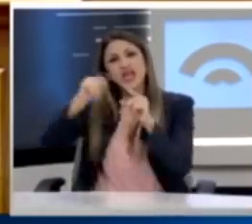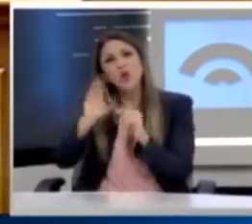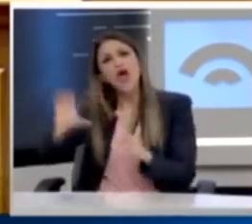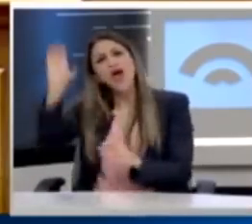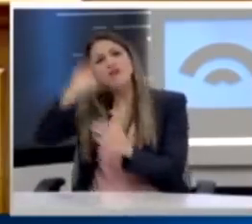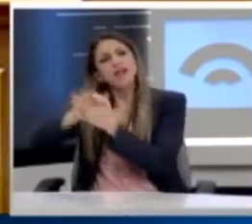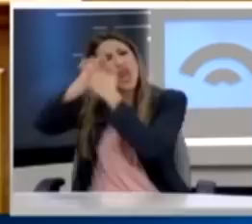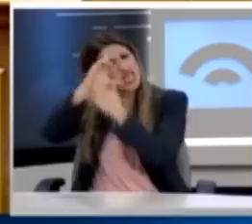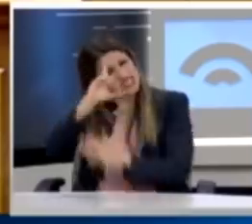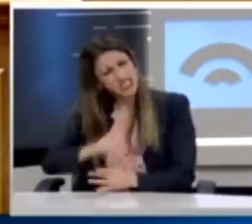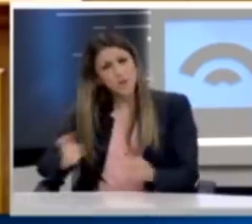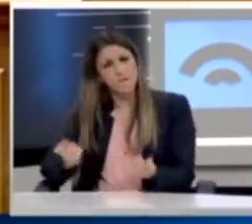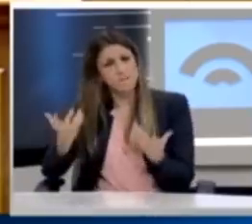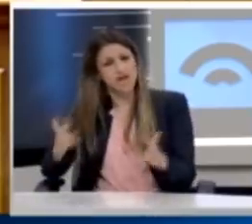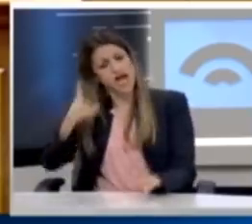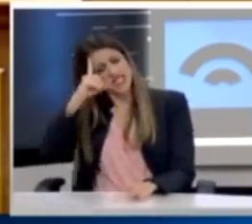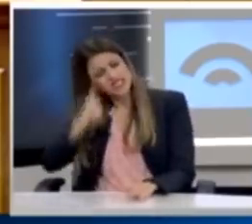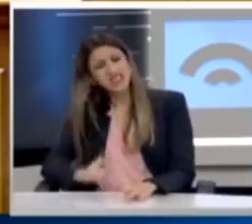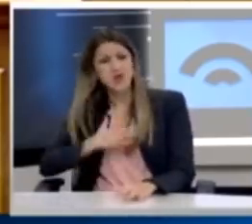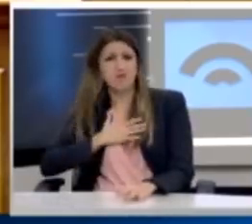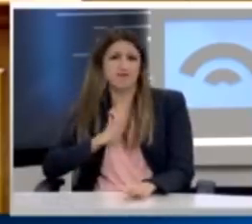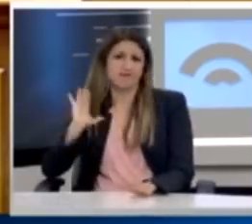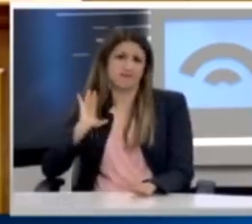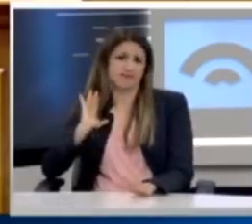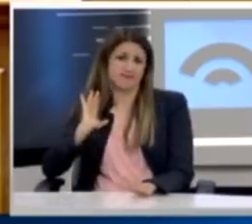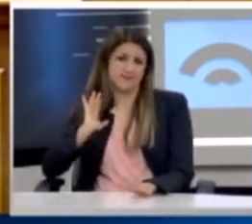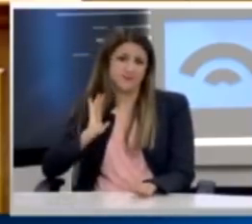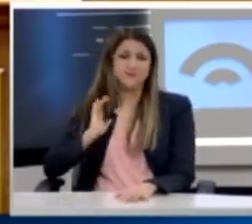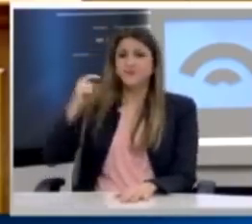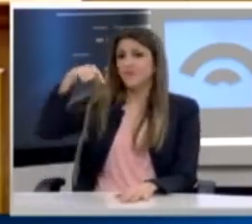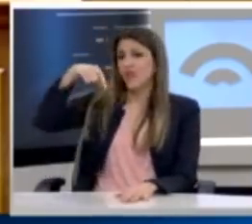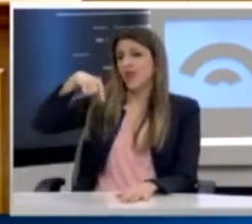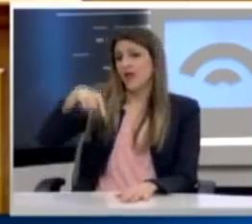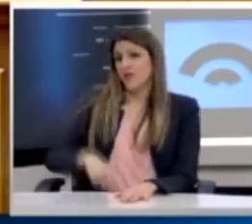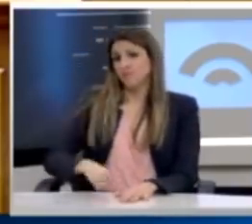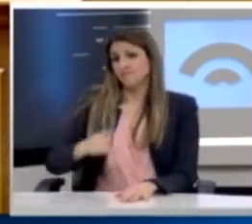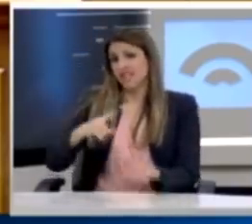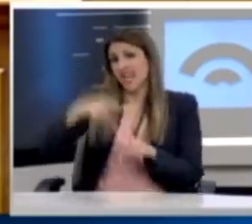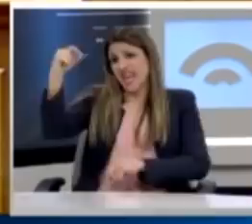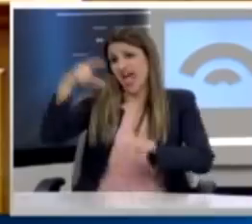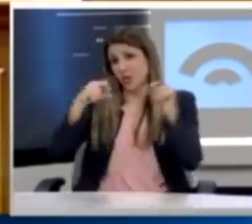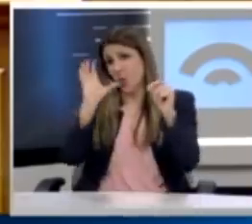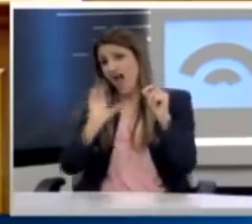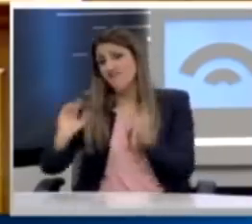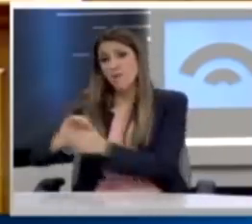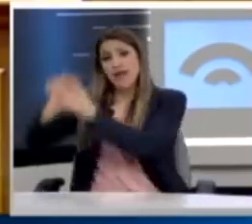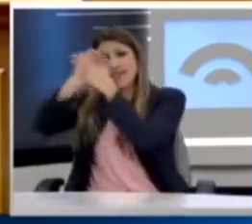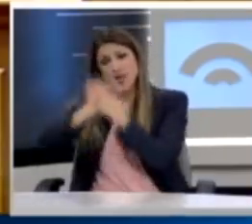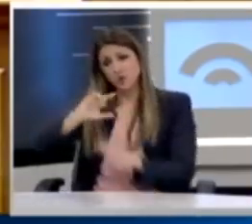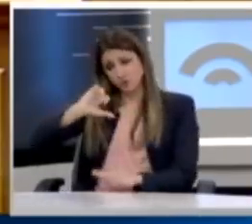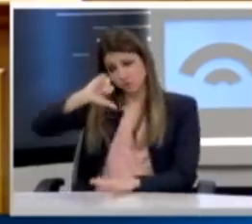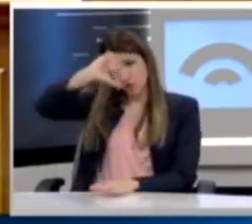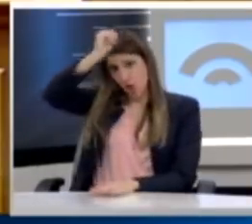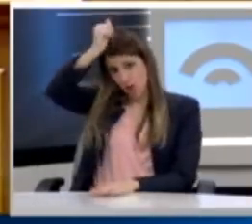ελληνικό καπιταλιστικό κράτος. Εδώ το ΝΑΤΟ και η Ευρωπαϊκή Ένωση πρωτοστάτησαν στη διάλυση της Ιουγκοσλαβίας, στην